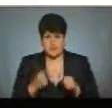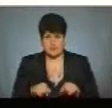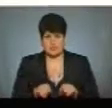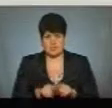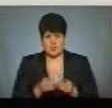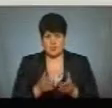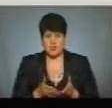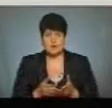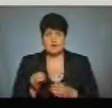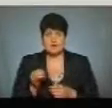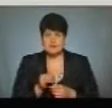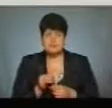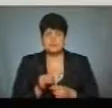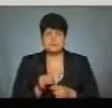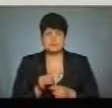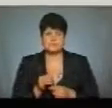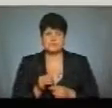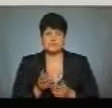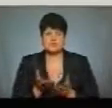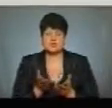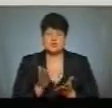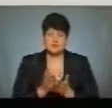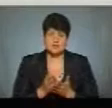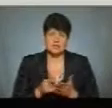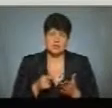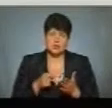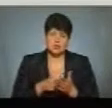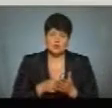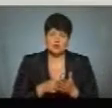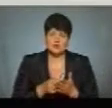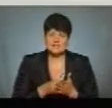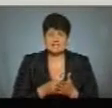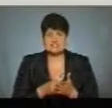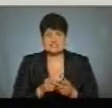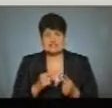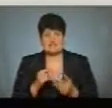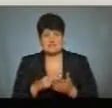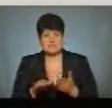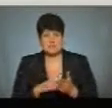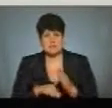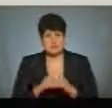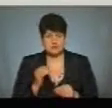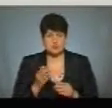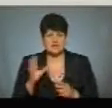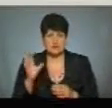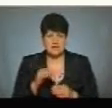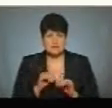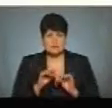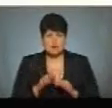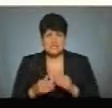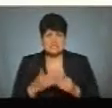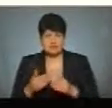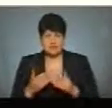як такої, і власне, чи є доцільність вже тоді в такому випадку відміняти вибори, якщо весь